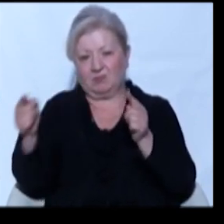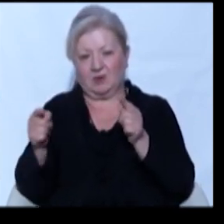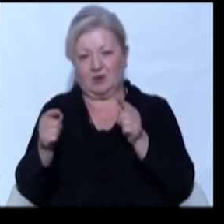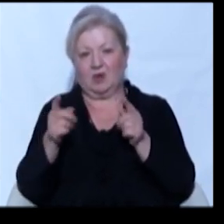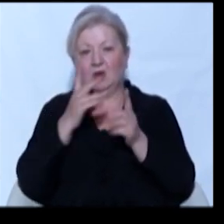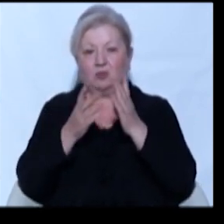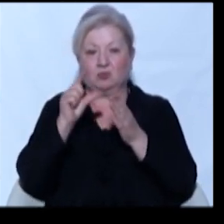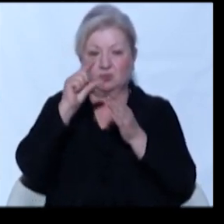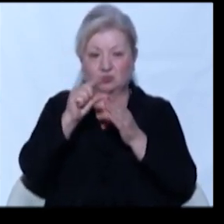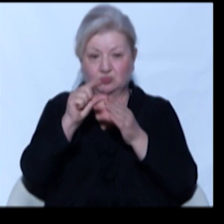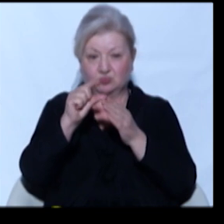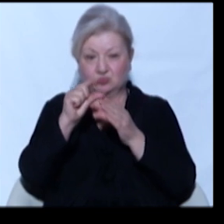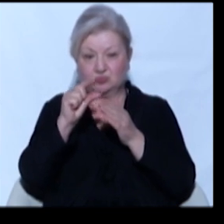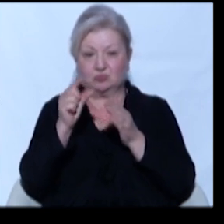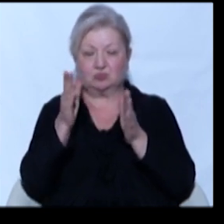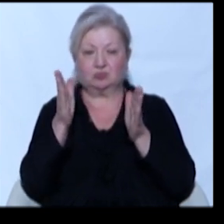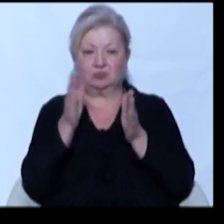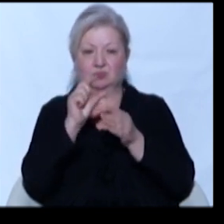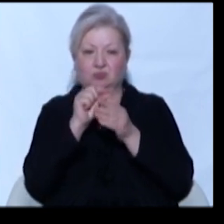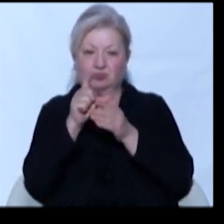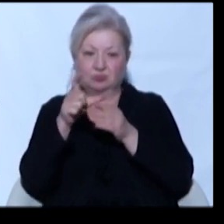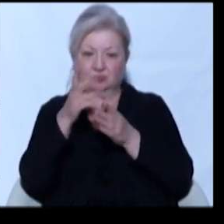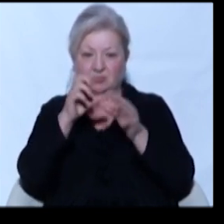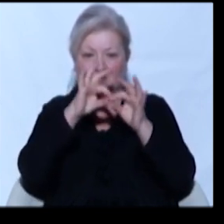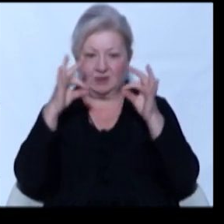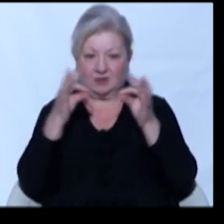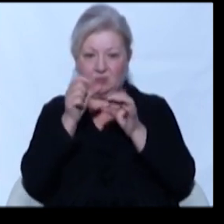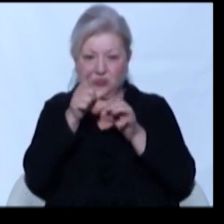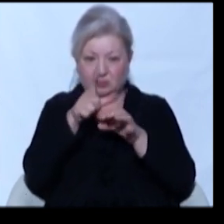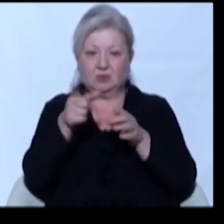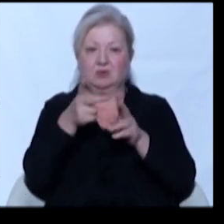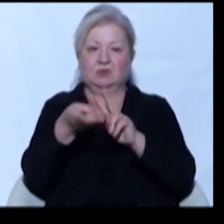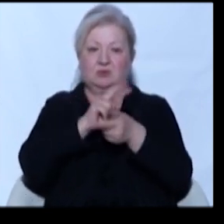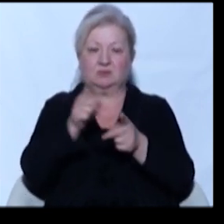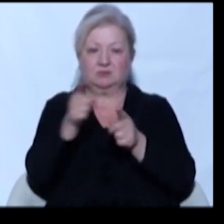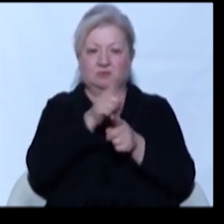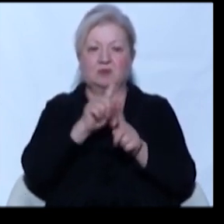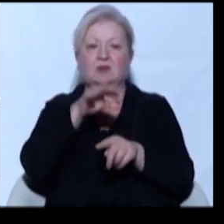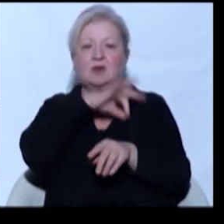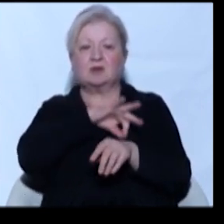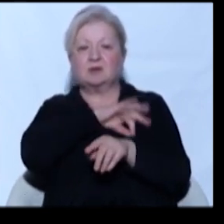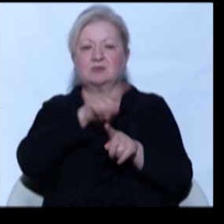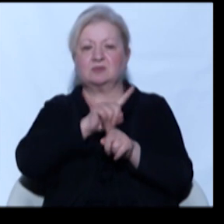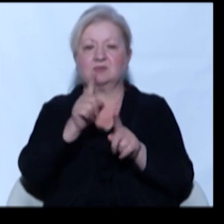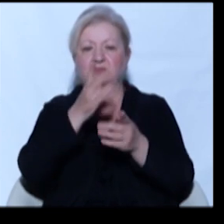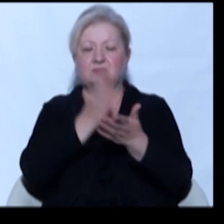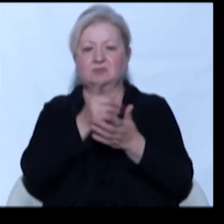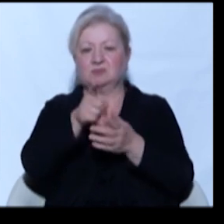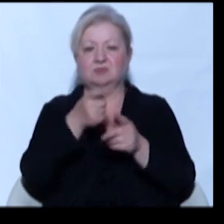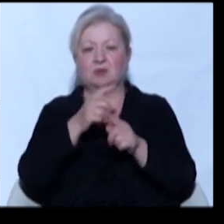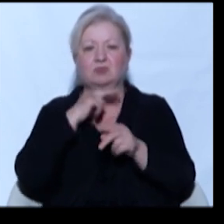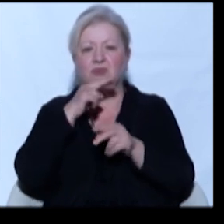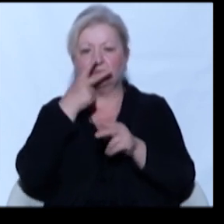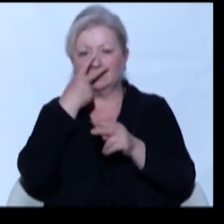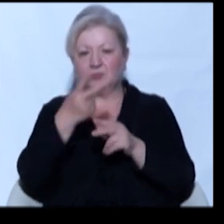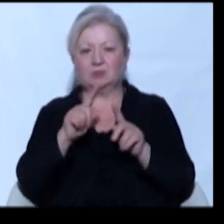ცირდება, როდესაც ლინზის სიმრუდე იზრდება. რაში ვიყენებთ ამ მოვლენას და რატო ამახვილებთ ამაზე ყურადღებას?